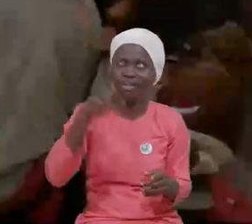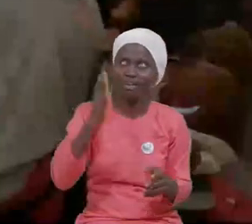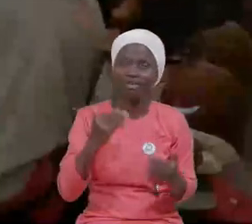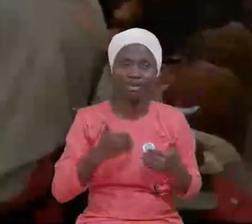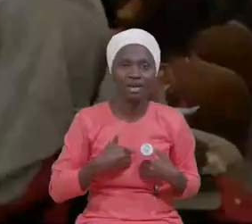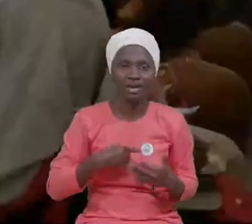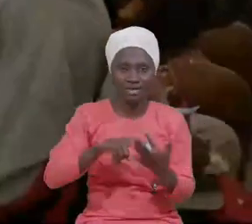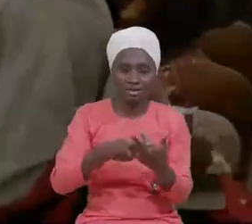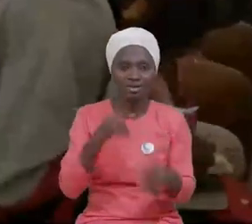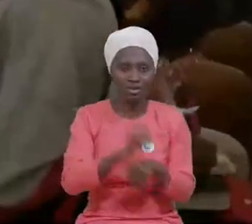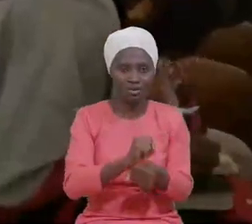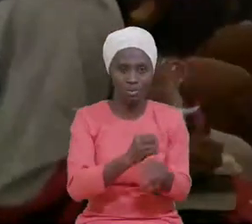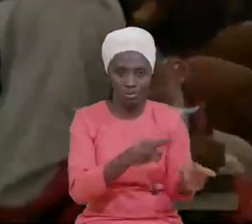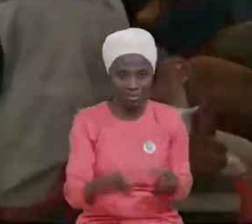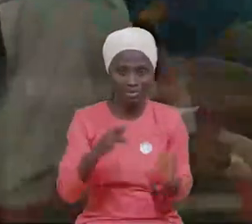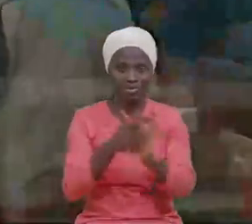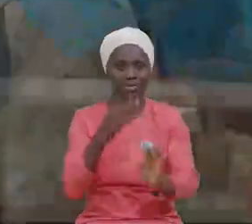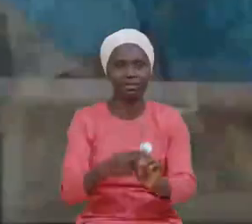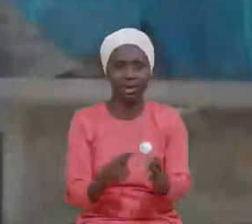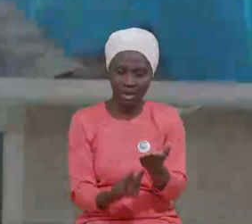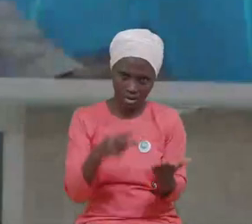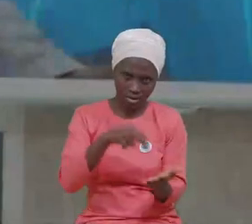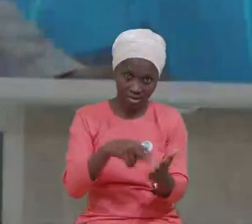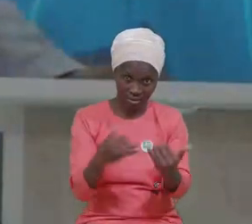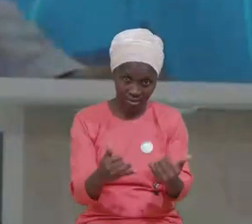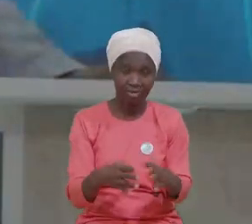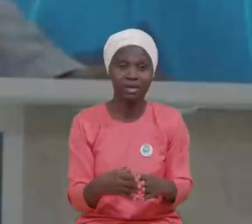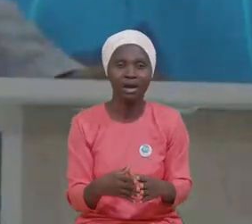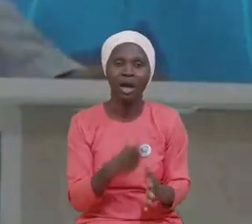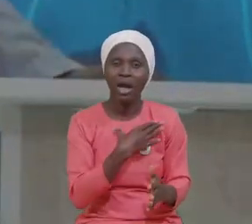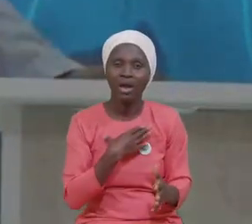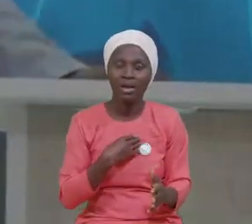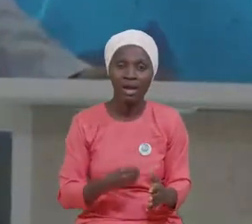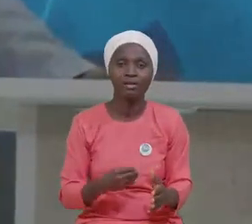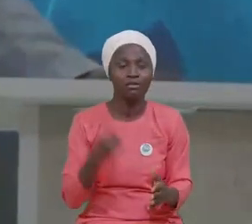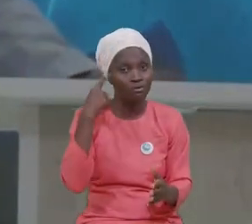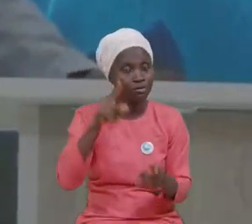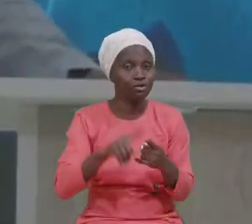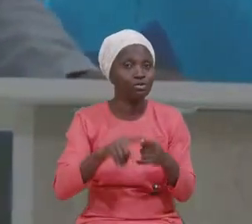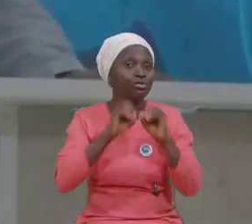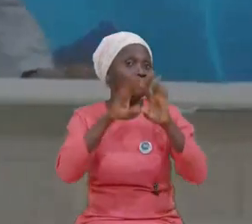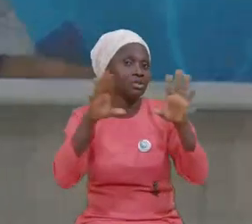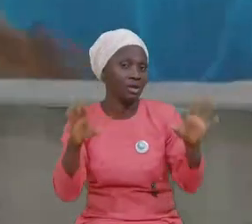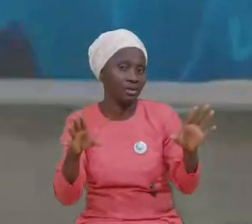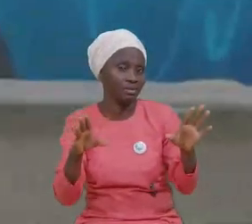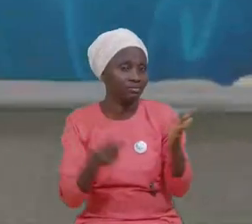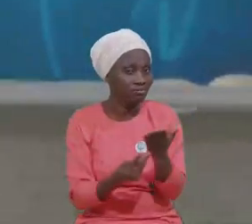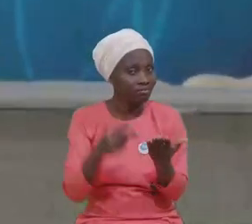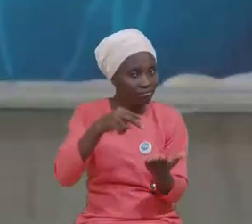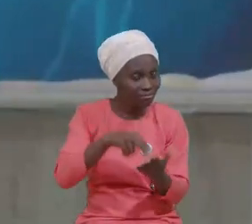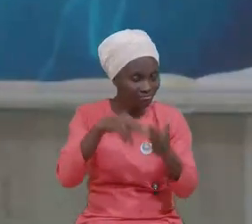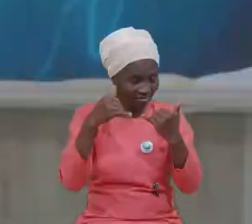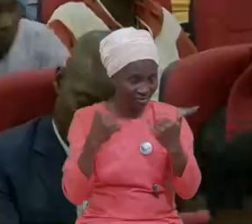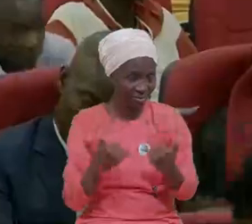Dieu a déjà commencé avec toi. Lève-toi maintenant afin de briller.